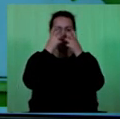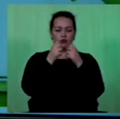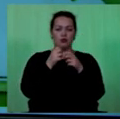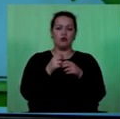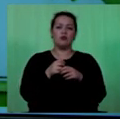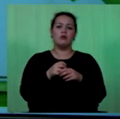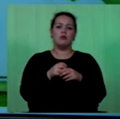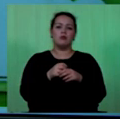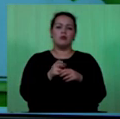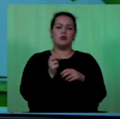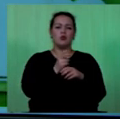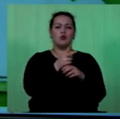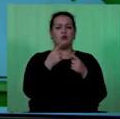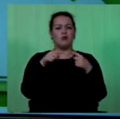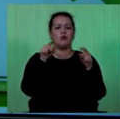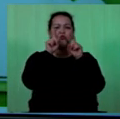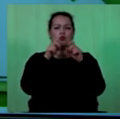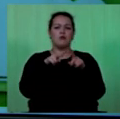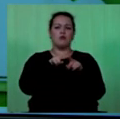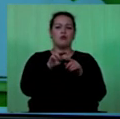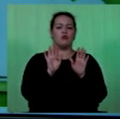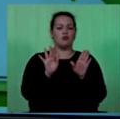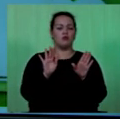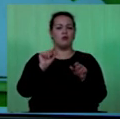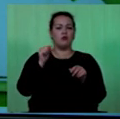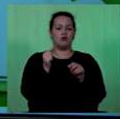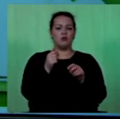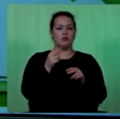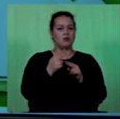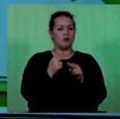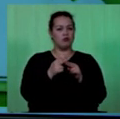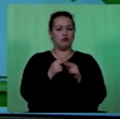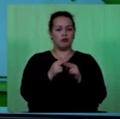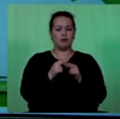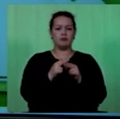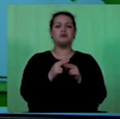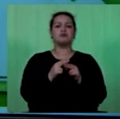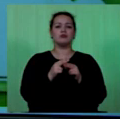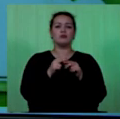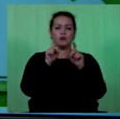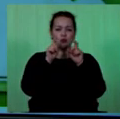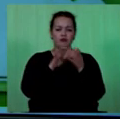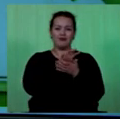прочь. Только ты им, друг мой, не мешай, муравейники не